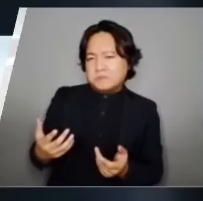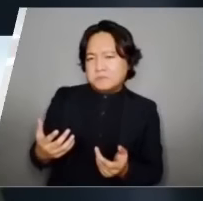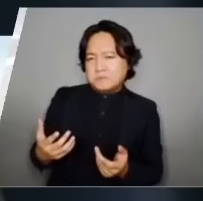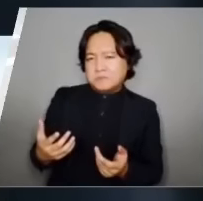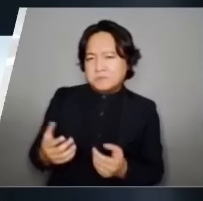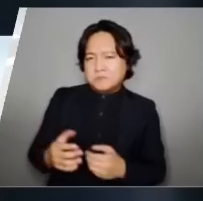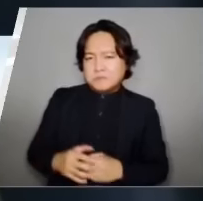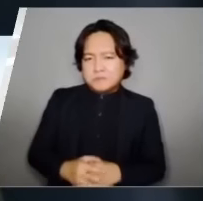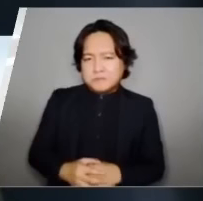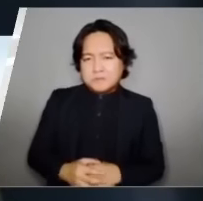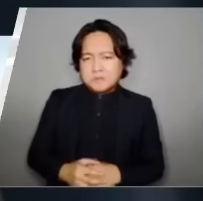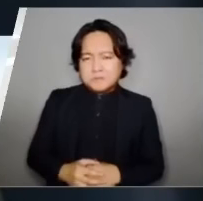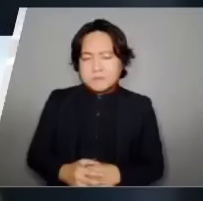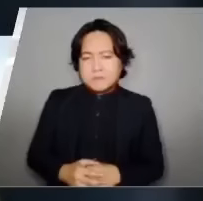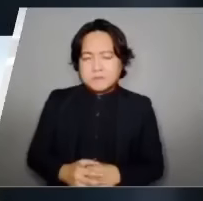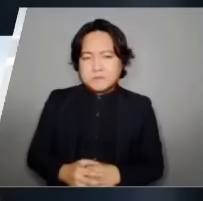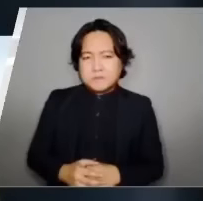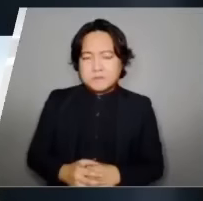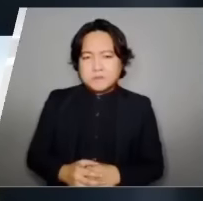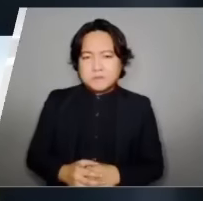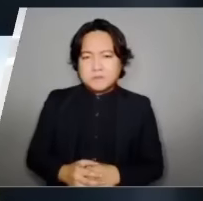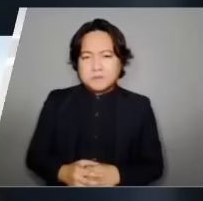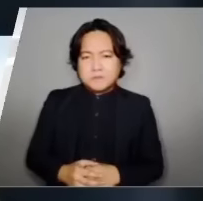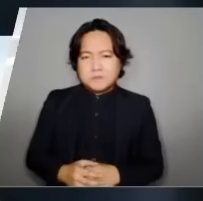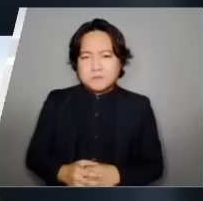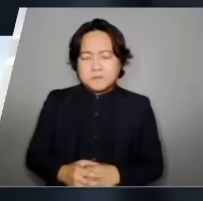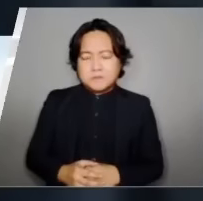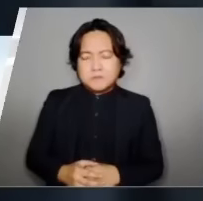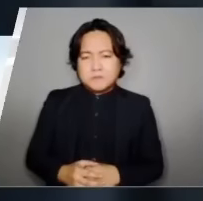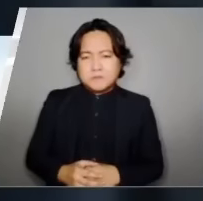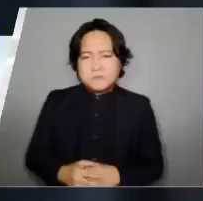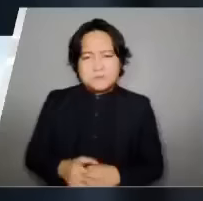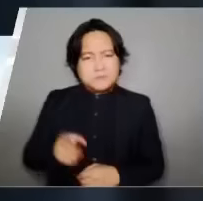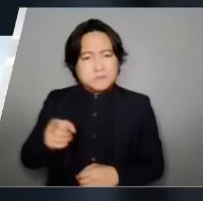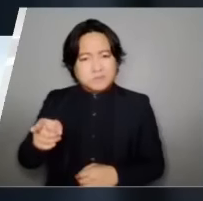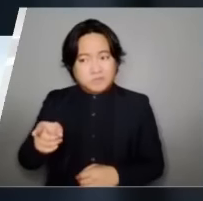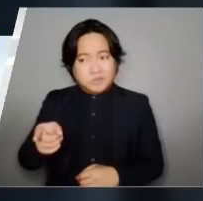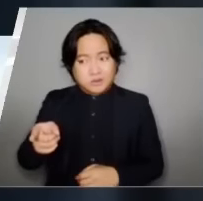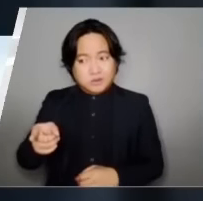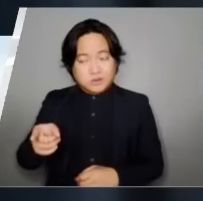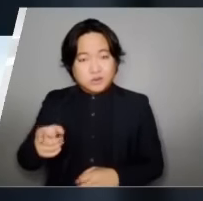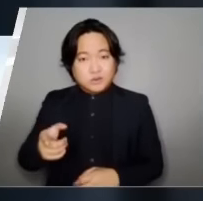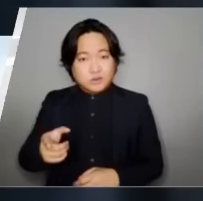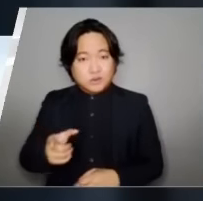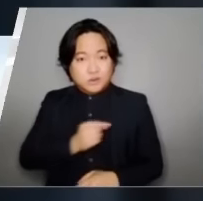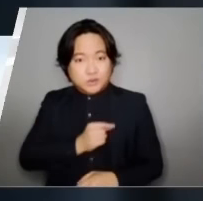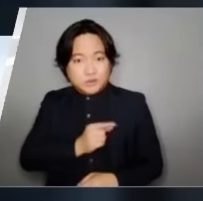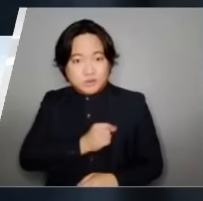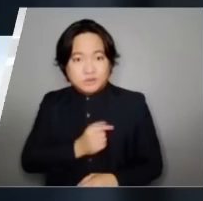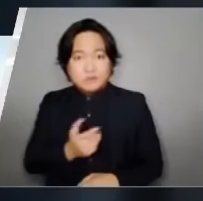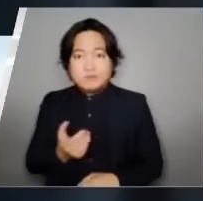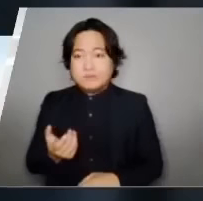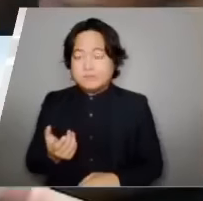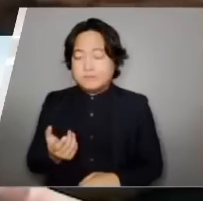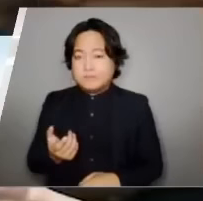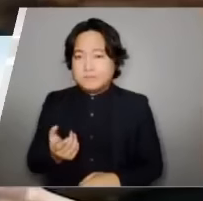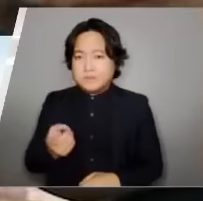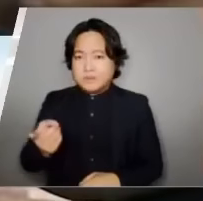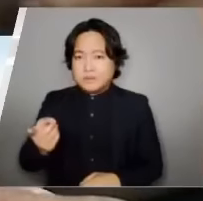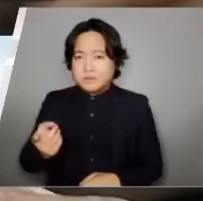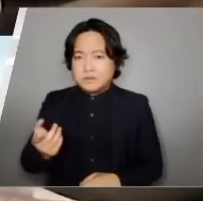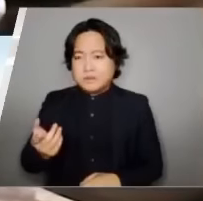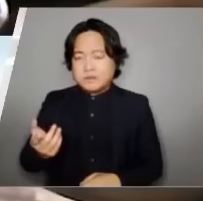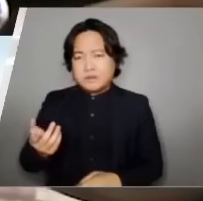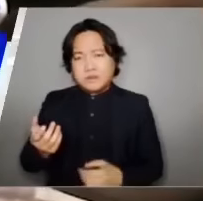she is the least guilty, kung nag-lie siya before, mayroon siyang rason.